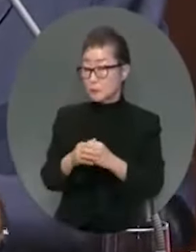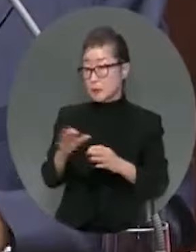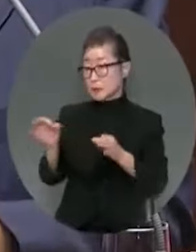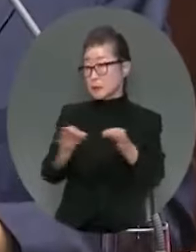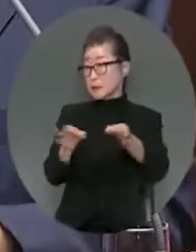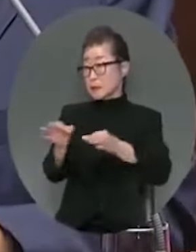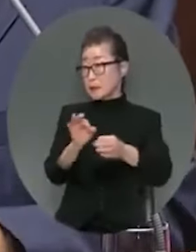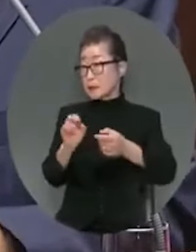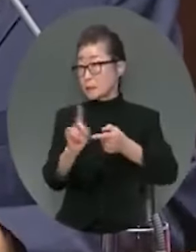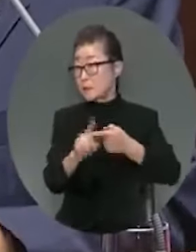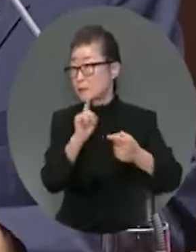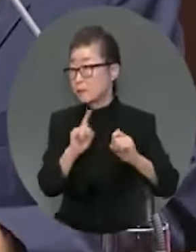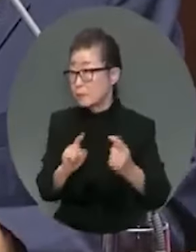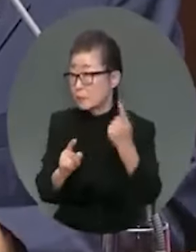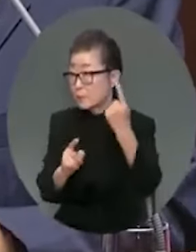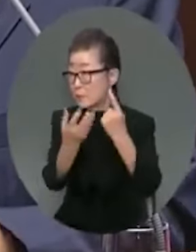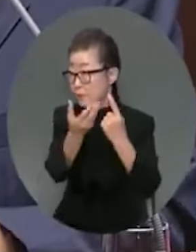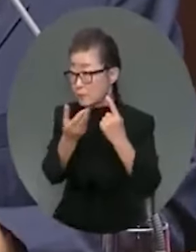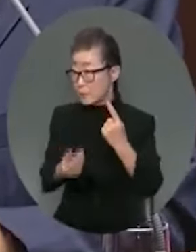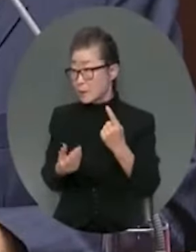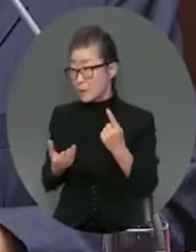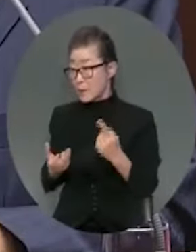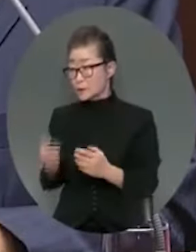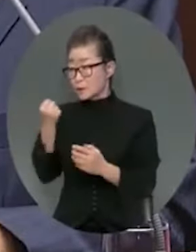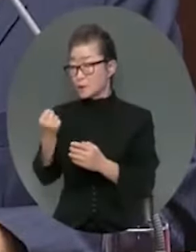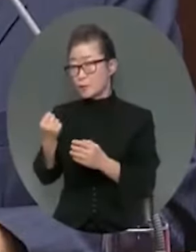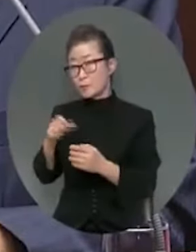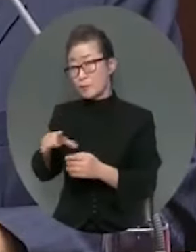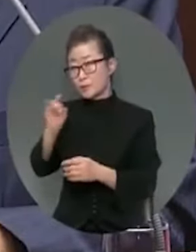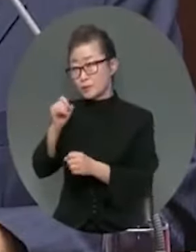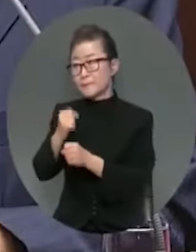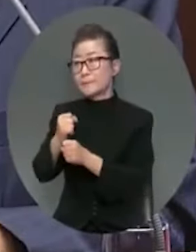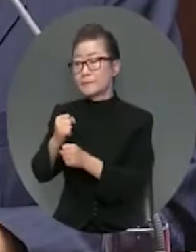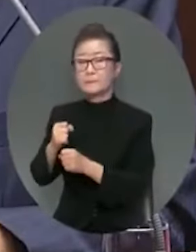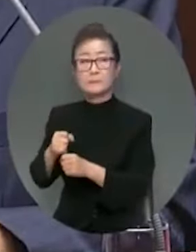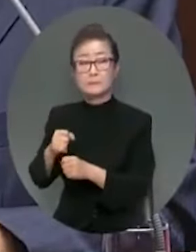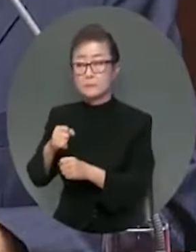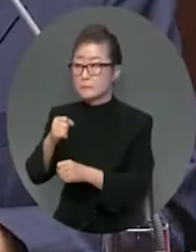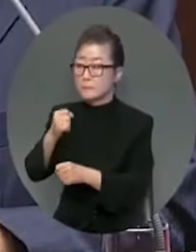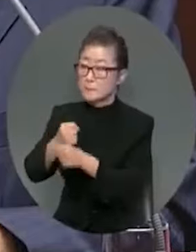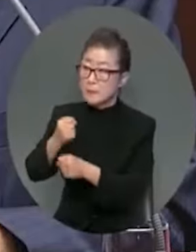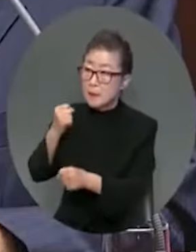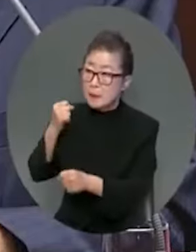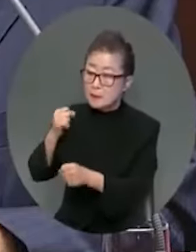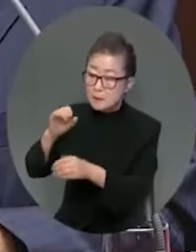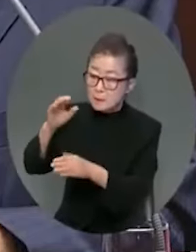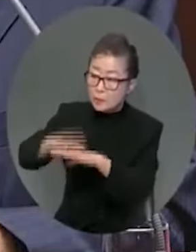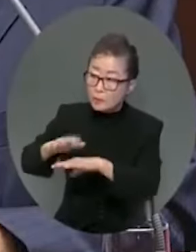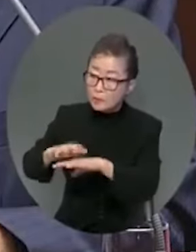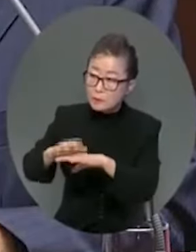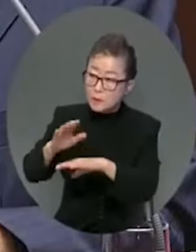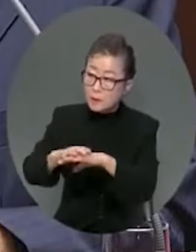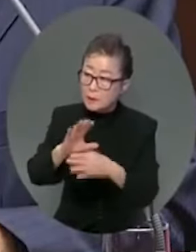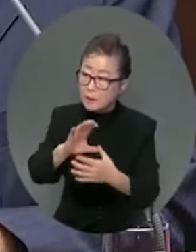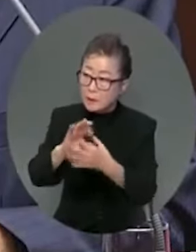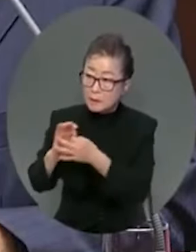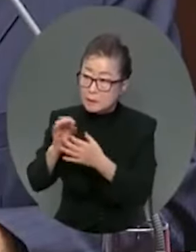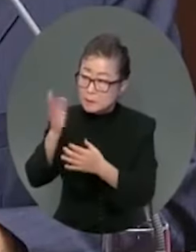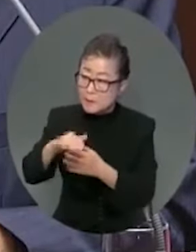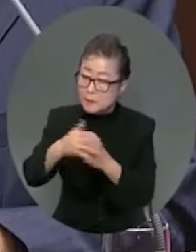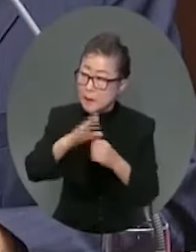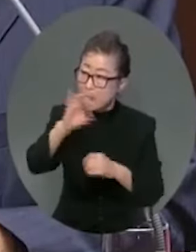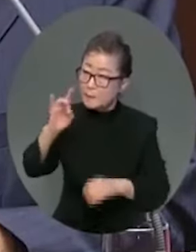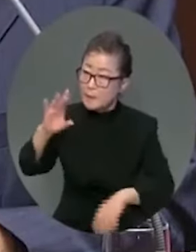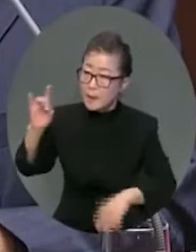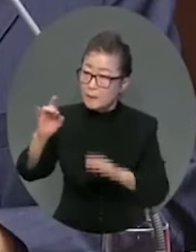공급을 함으로써 우선 좀 해야 되겠다. 그러나 가끔 국가가 필요한 경우에